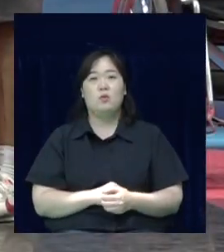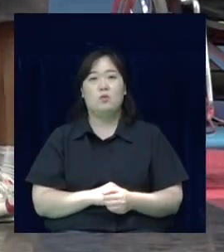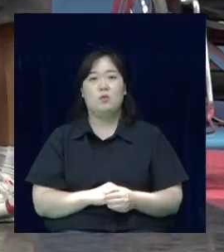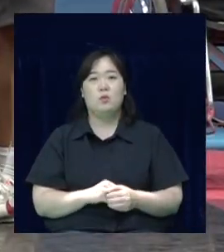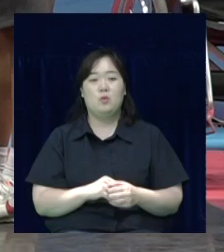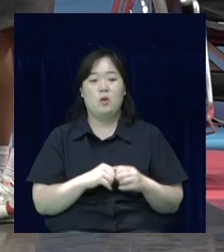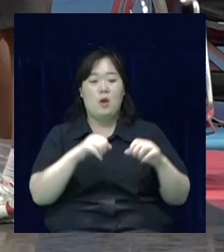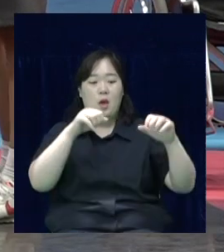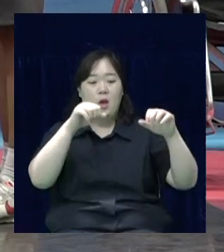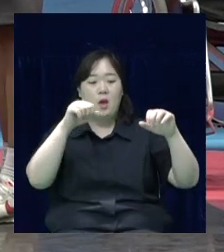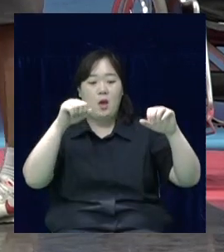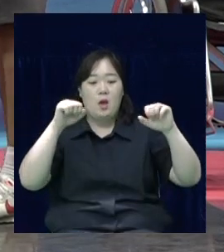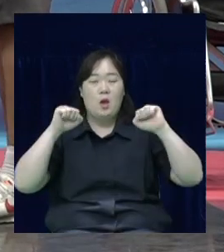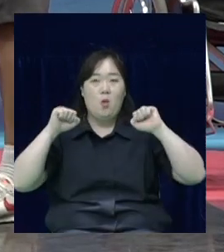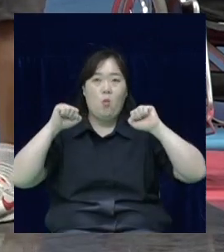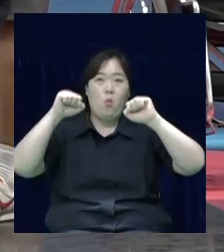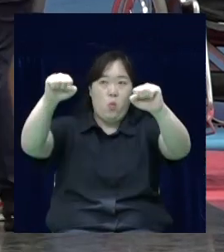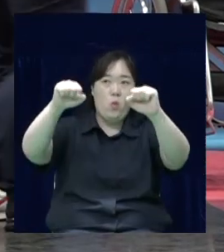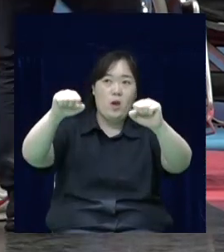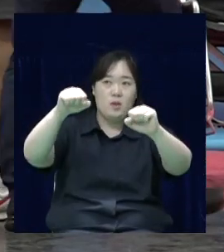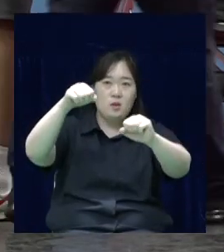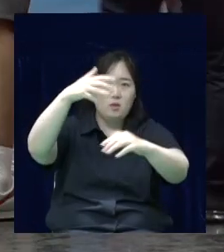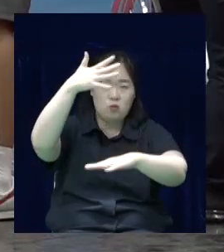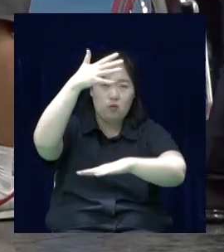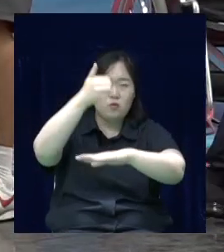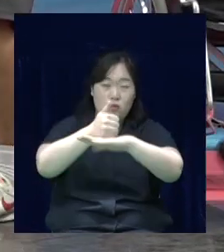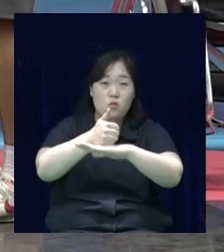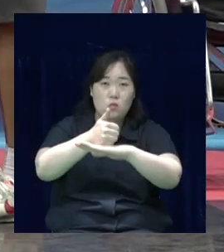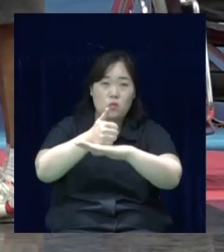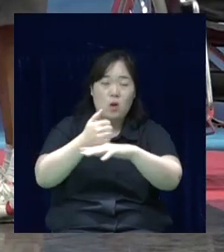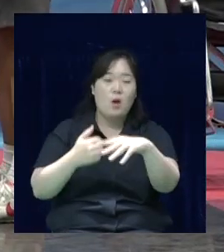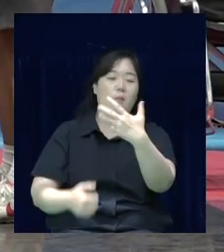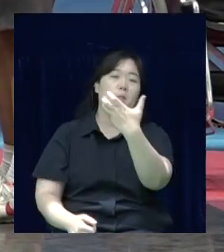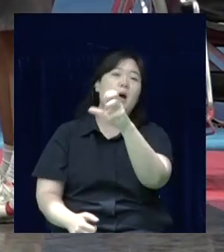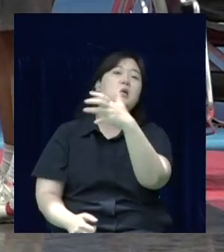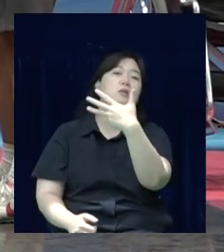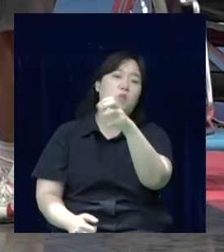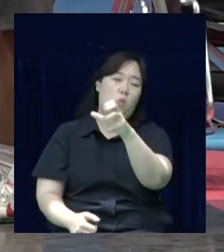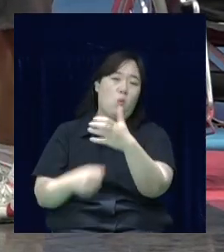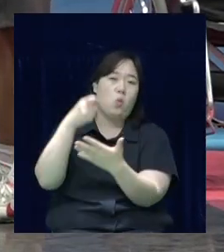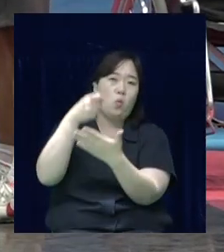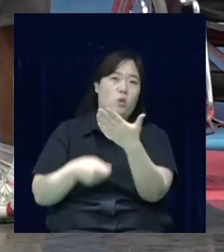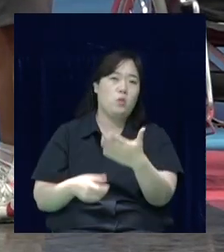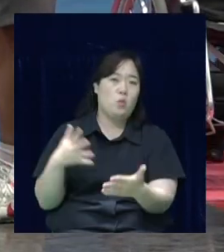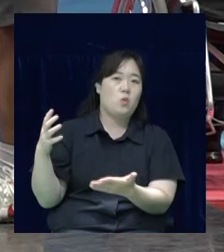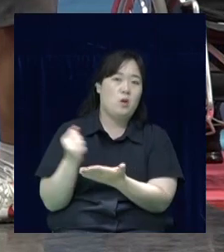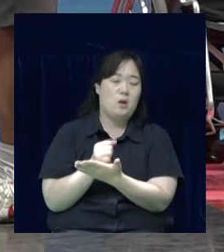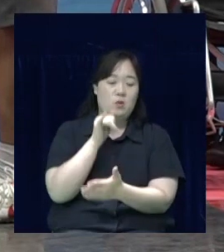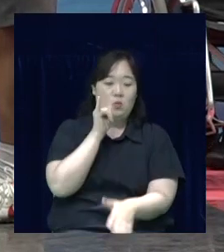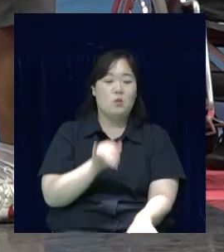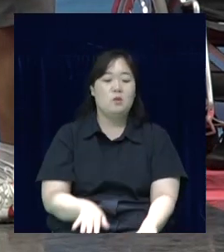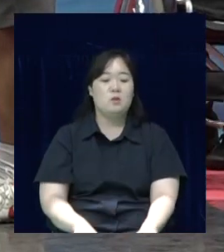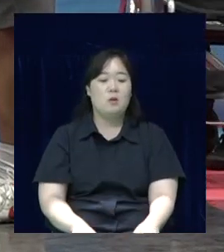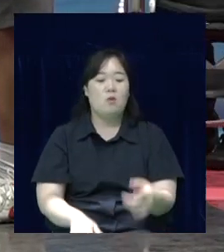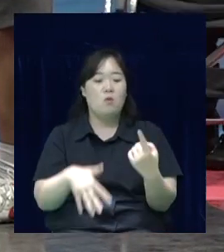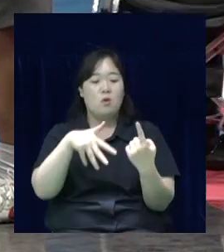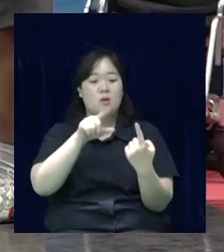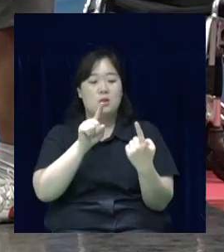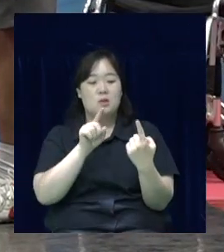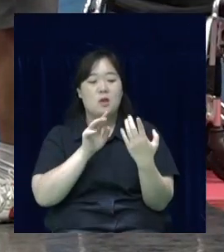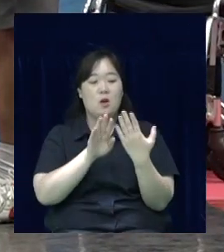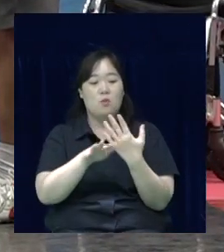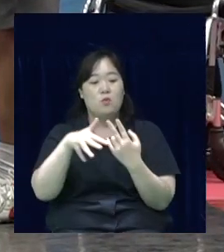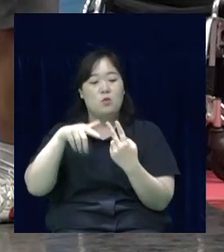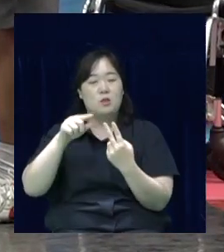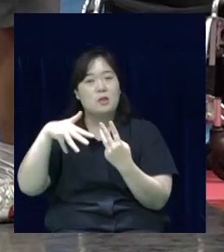웨이트리프팅 기록은 85kg로 지금 나와 있습니다. 네. 아직까지 여유가 있죠. 충분히. 1차 네. 이후에 2차, 네.